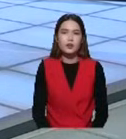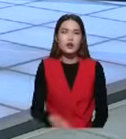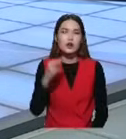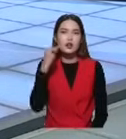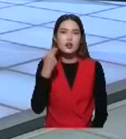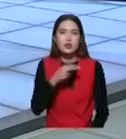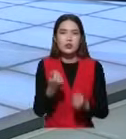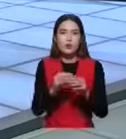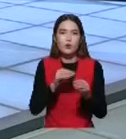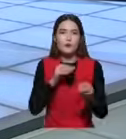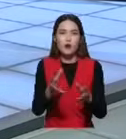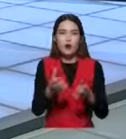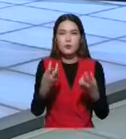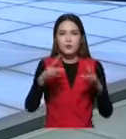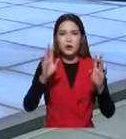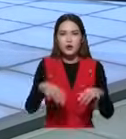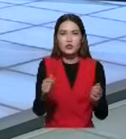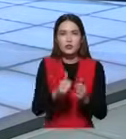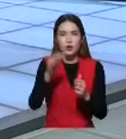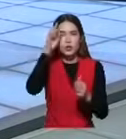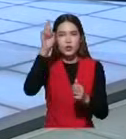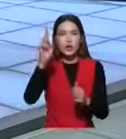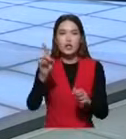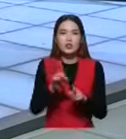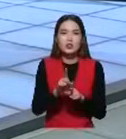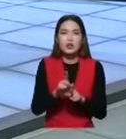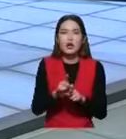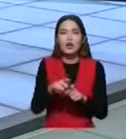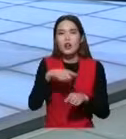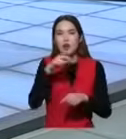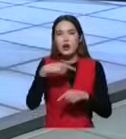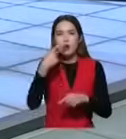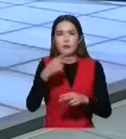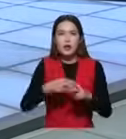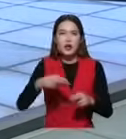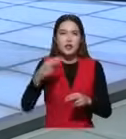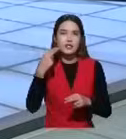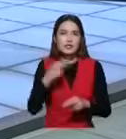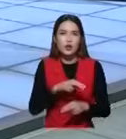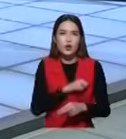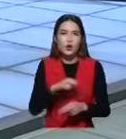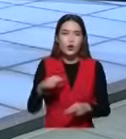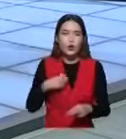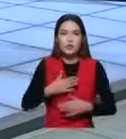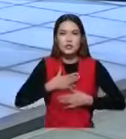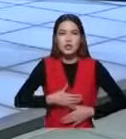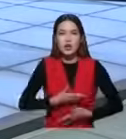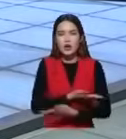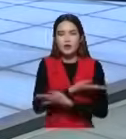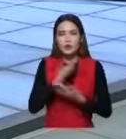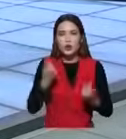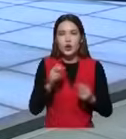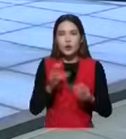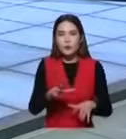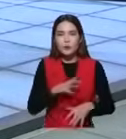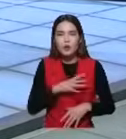Қытай көліктерін алмаңыз. Көрші елдің сарапшылары осылай деп айдаспанға шығарды. Темір тұлпардың сапасына өздері де көңілдері толмай отырған секілді.